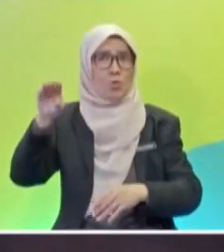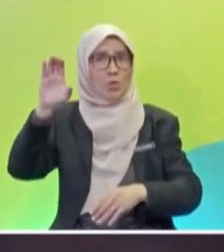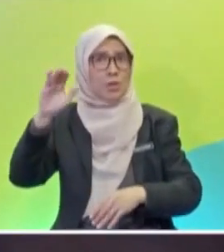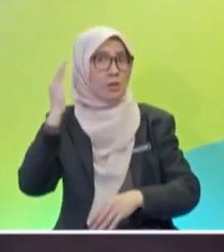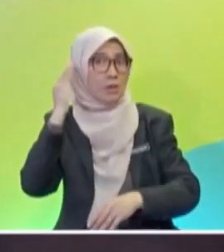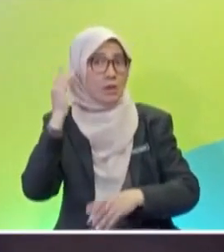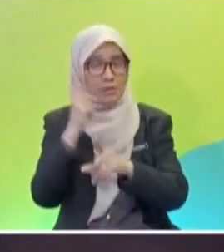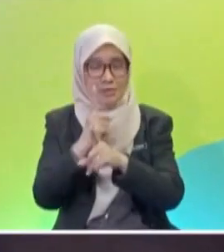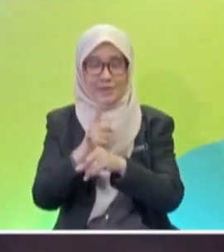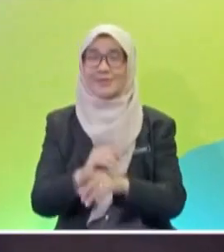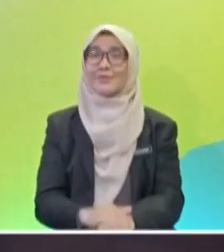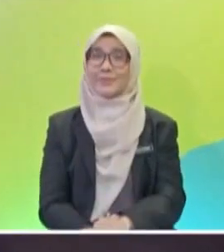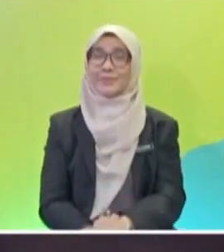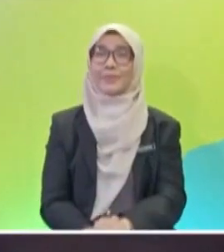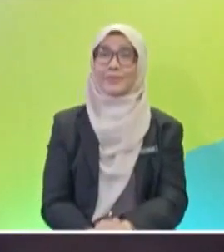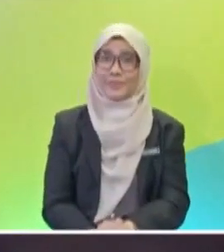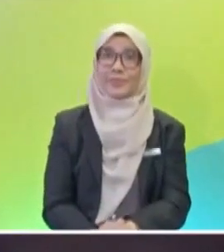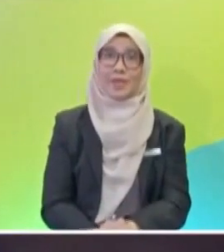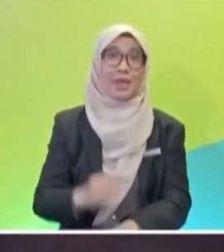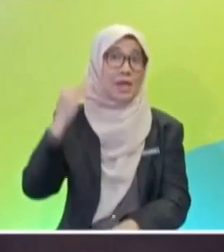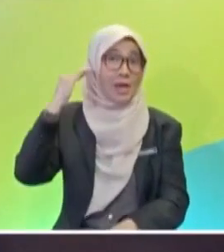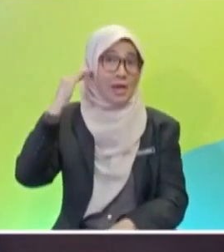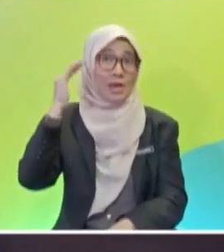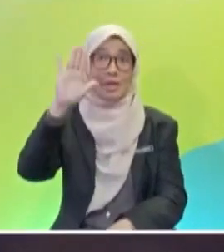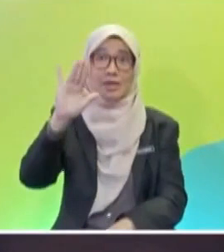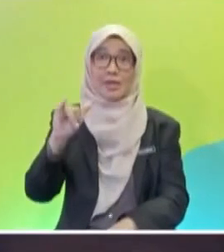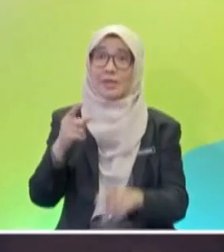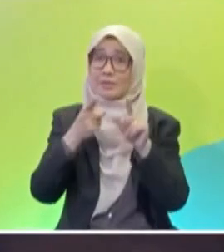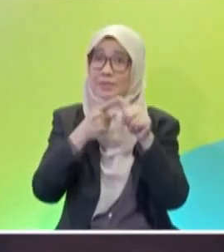Oke kita sudah enggak bunyi yang pertama